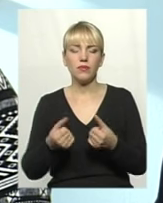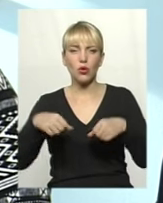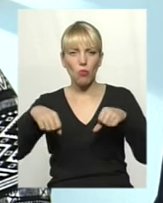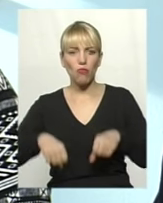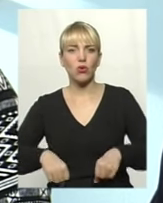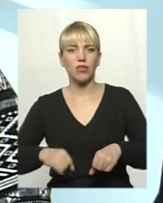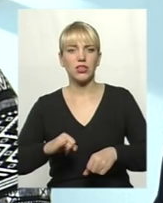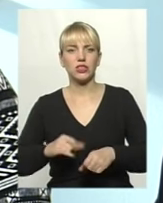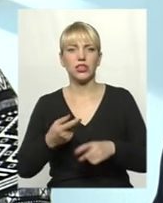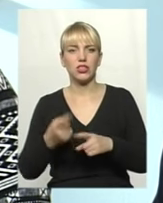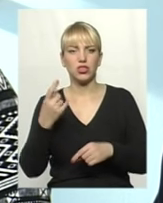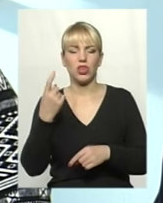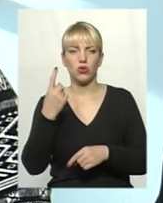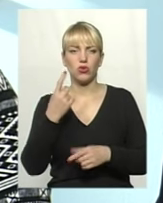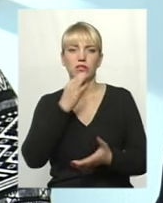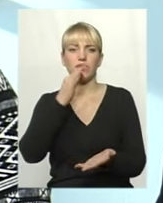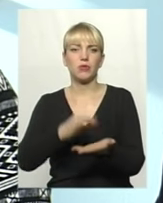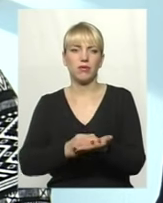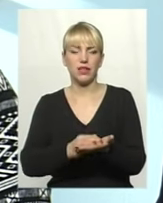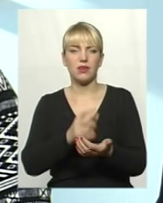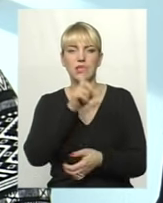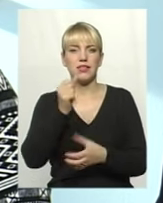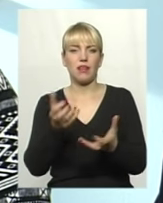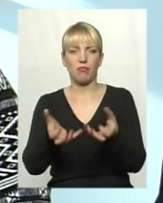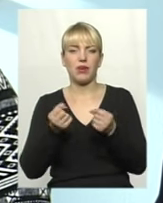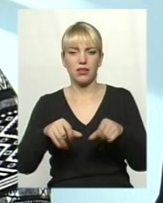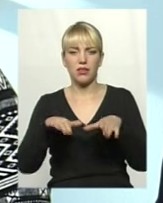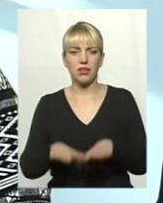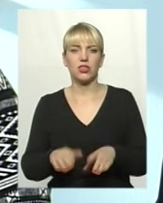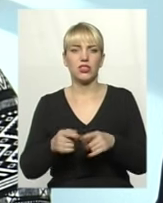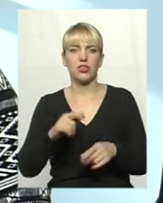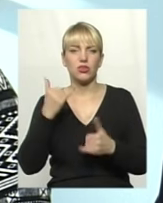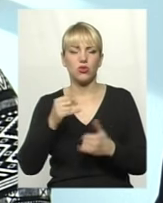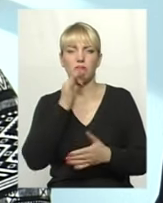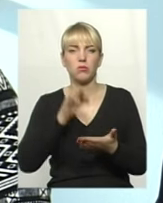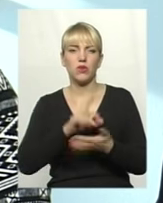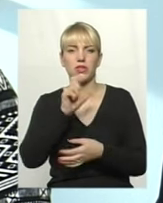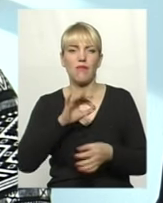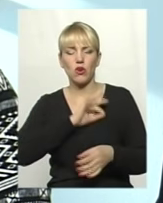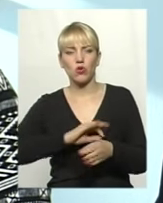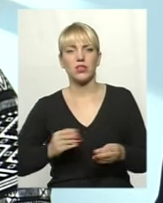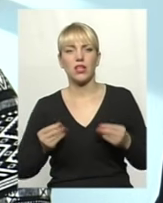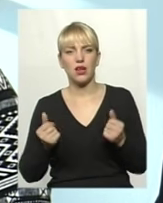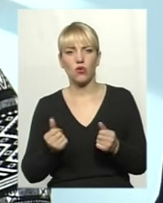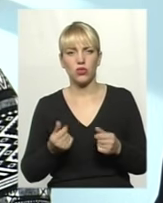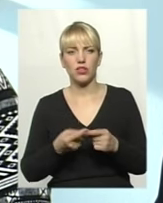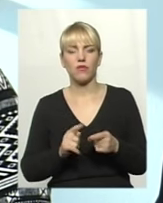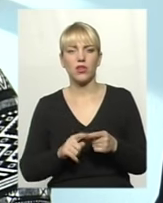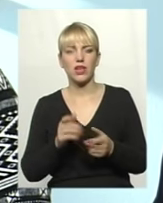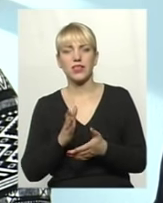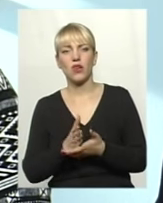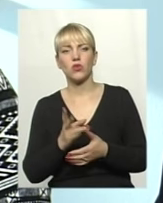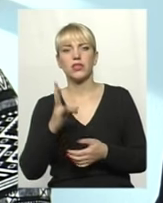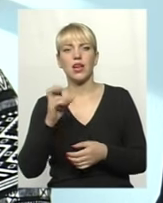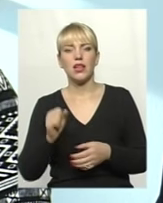повноваження і ще одна річ – відповідальність за прийняті рішення. Сьогодні відповідальність за використання коштів вона знаходиться